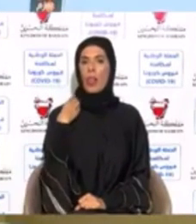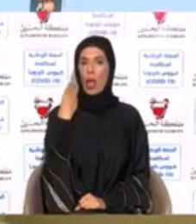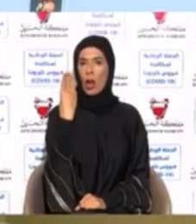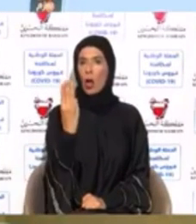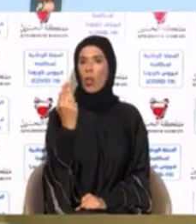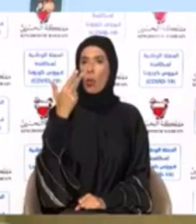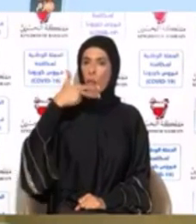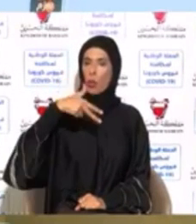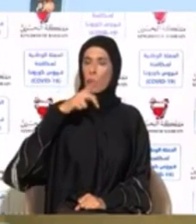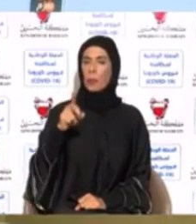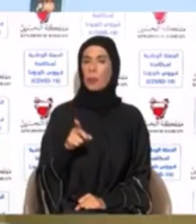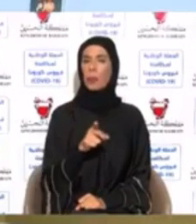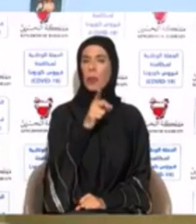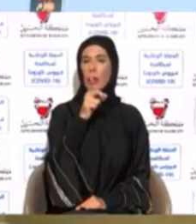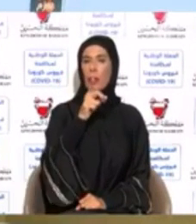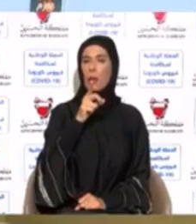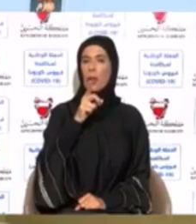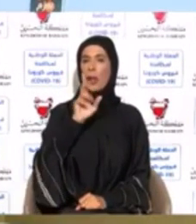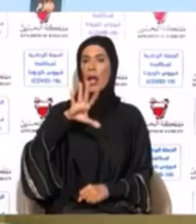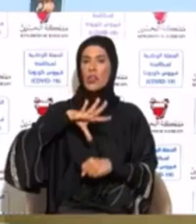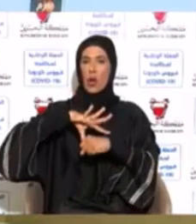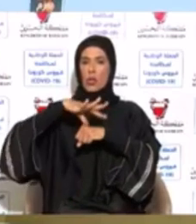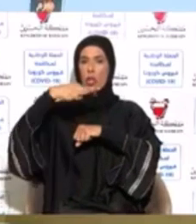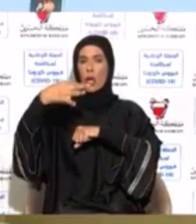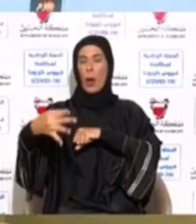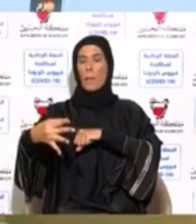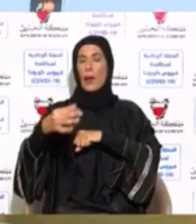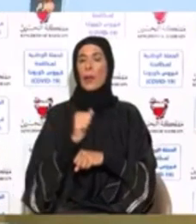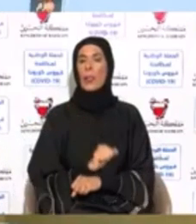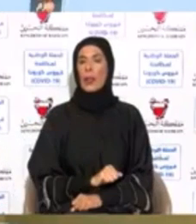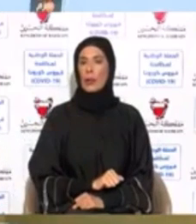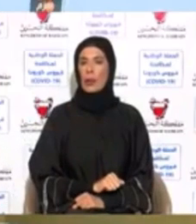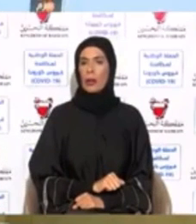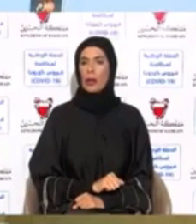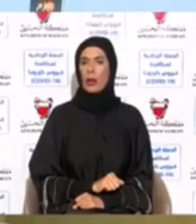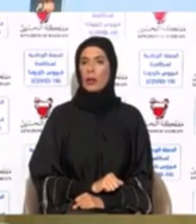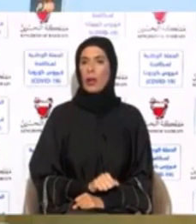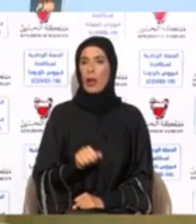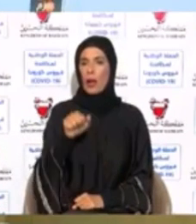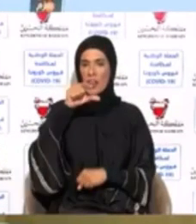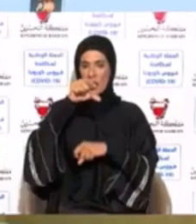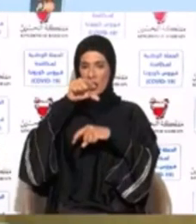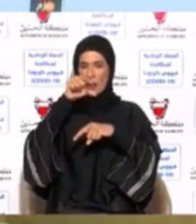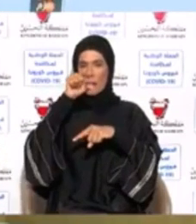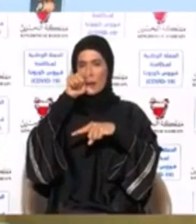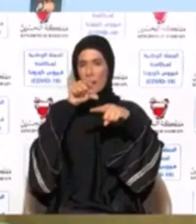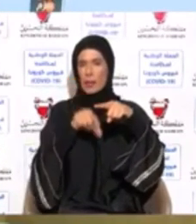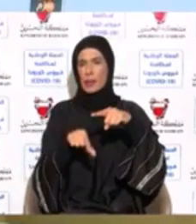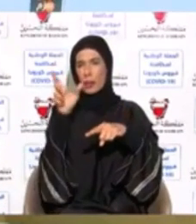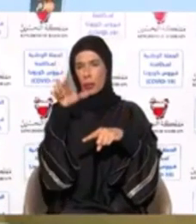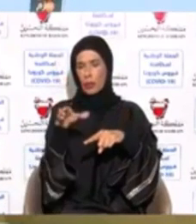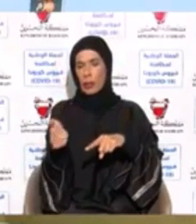90.83% من الحالات القائمة، في حين بلغت نسبة الوفيات